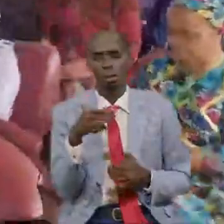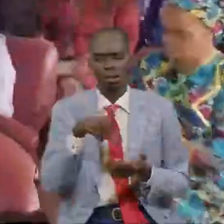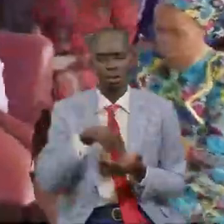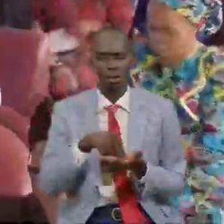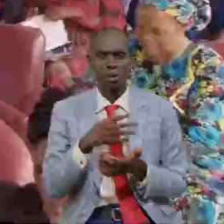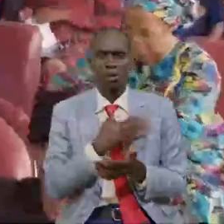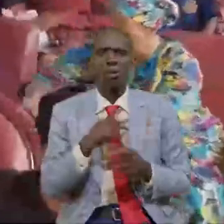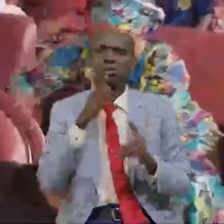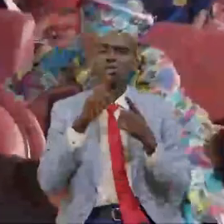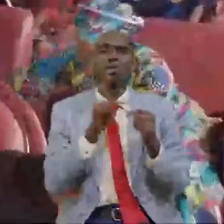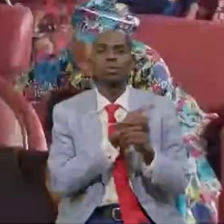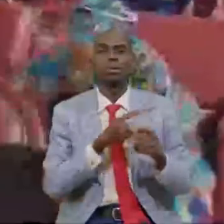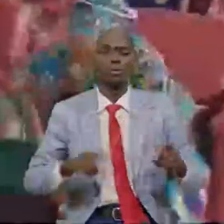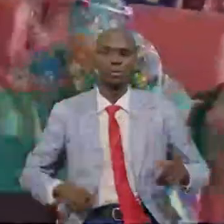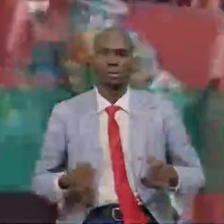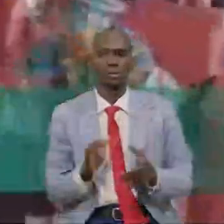Lève-toi et parle au Seigneur.